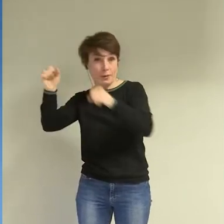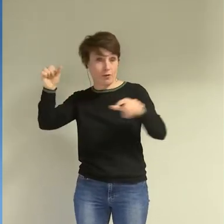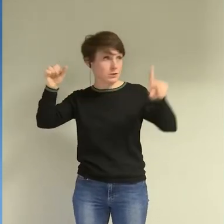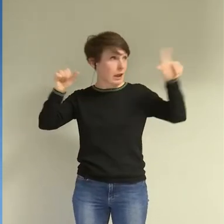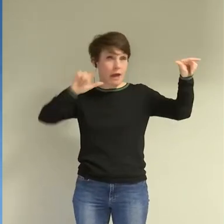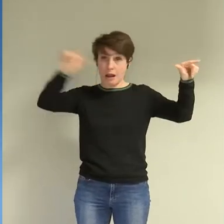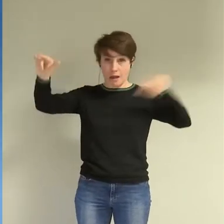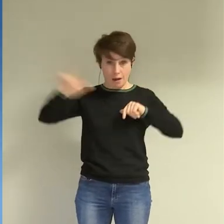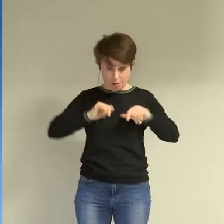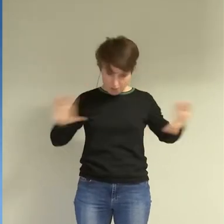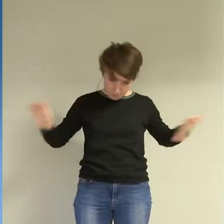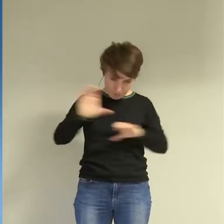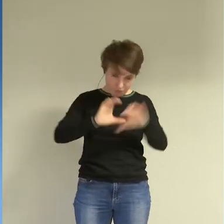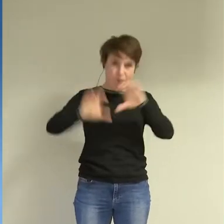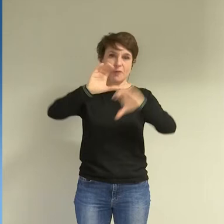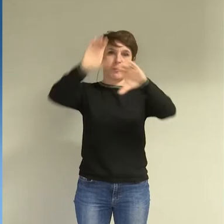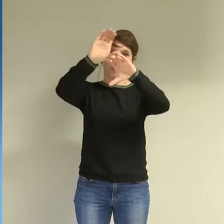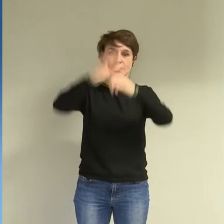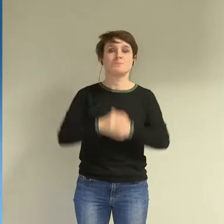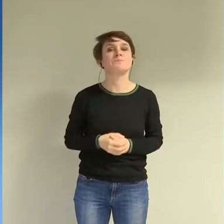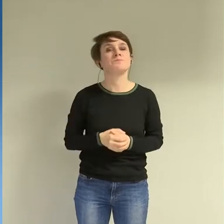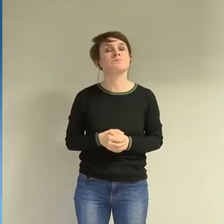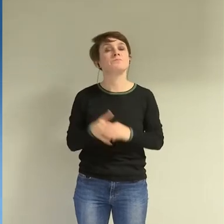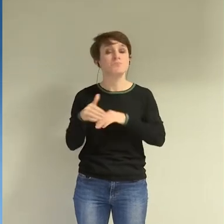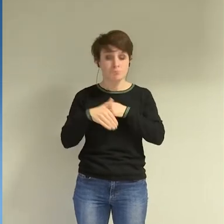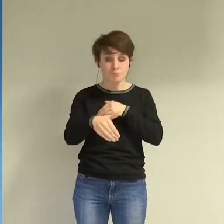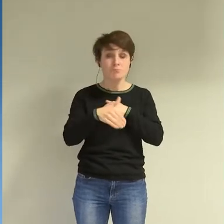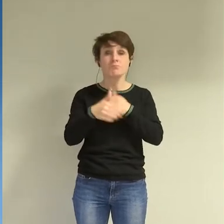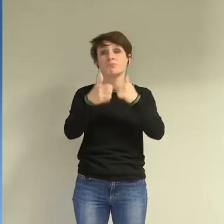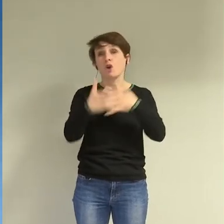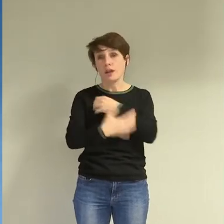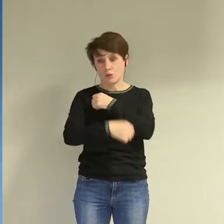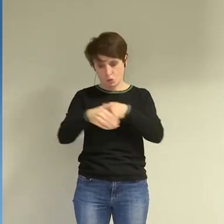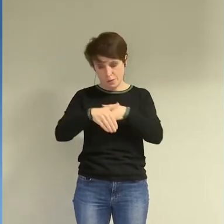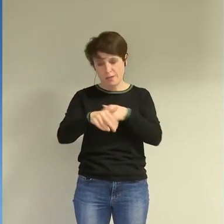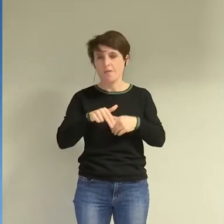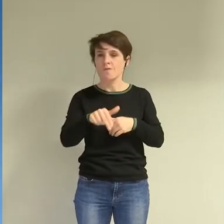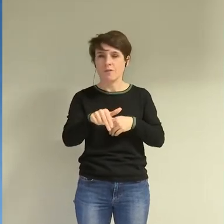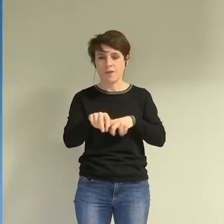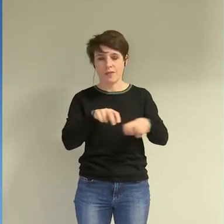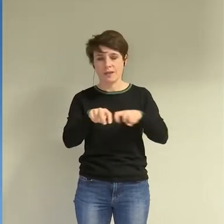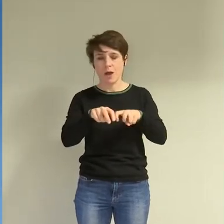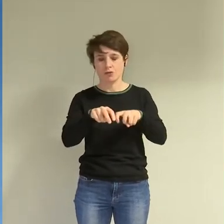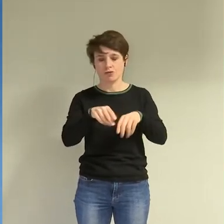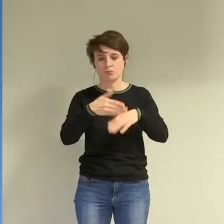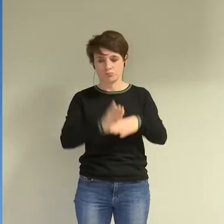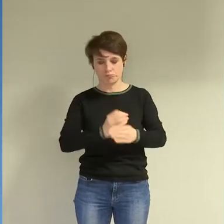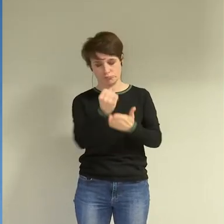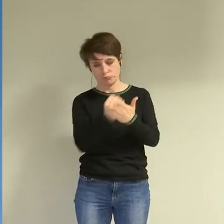les résultats communs les prochaines semaines seront dédiés donc à la définition du cadre politique de cette démarche et